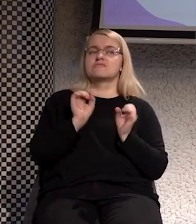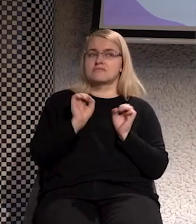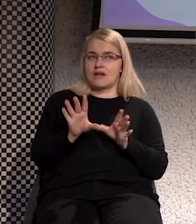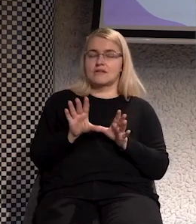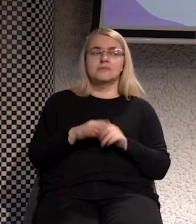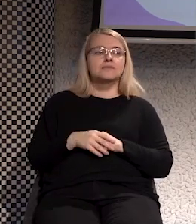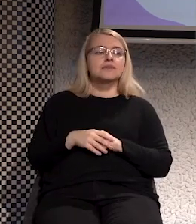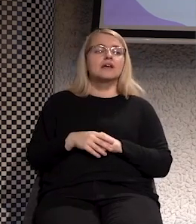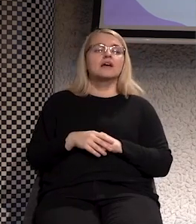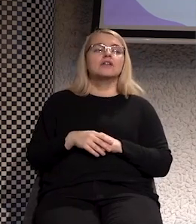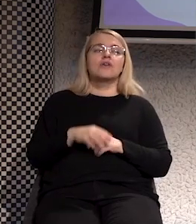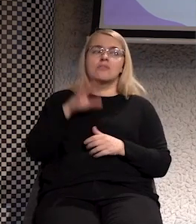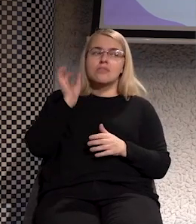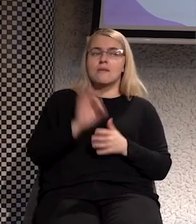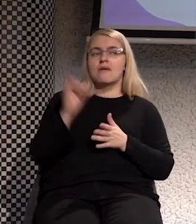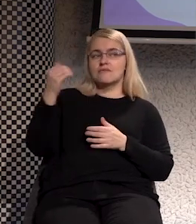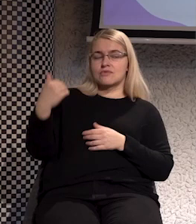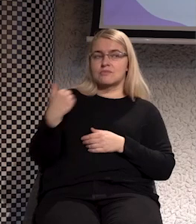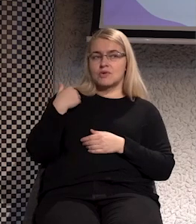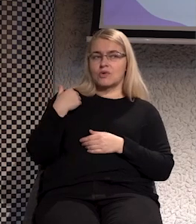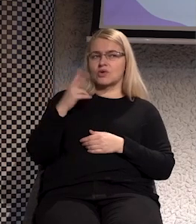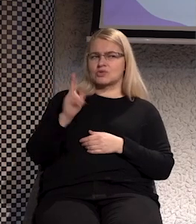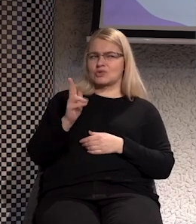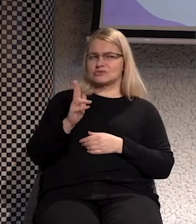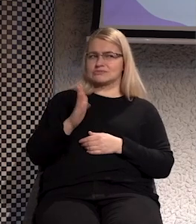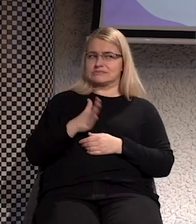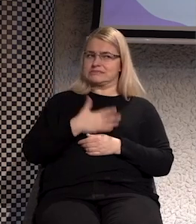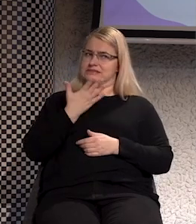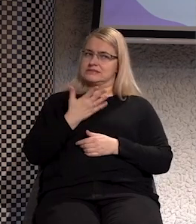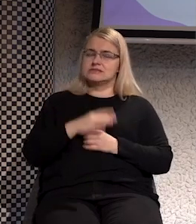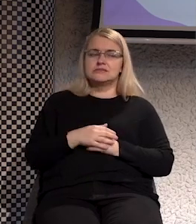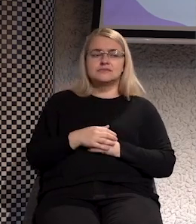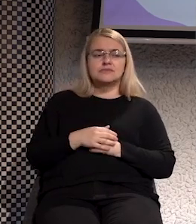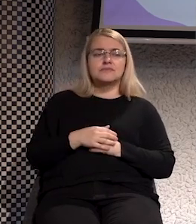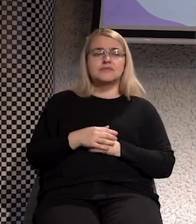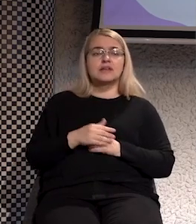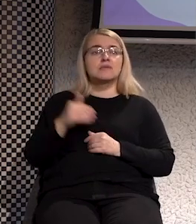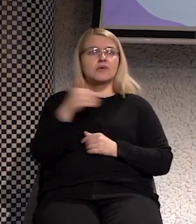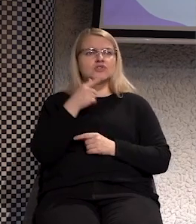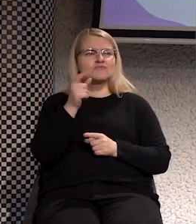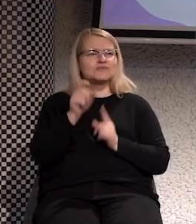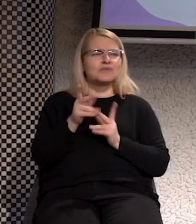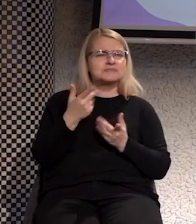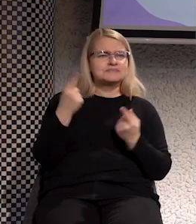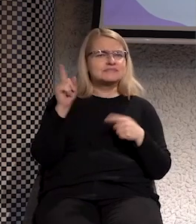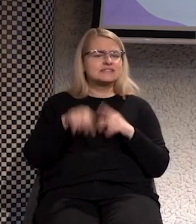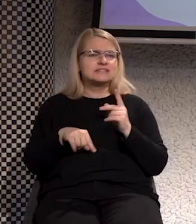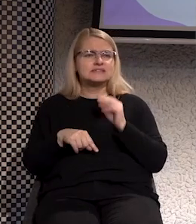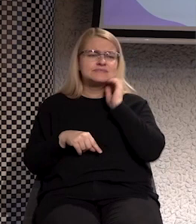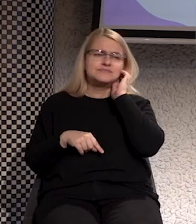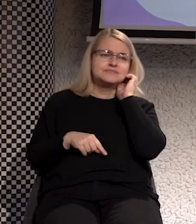to na pewno było coś, co mogło kogoś uderzyć w jakiś sposób. chociaż może nieodpowiednie słowo akurat,